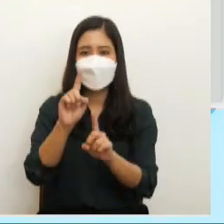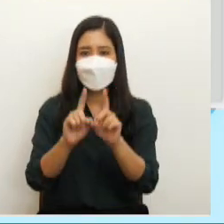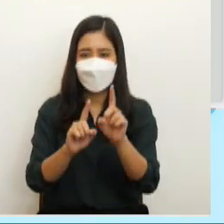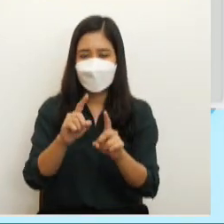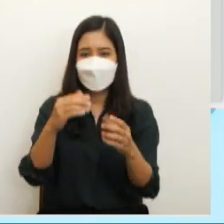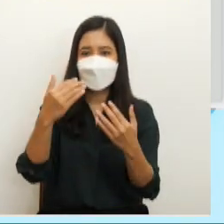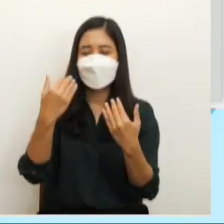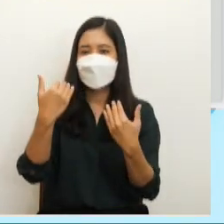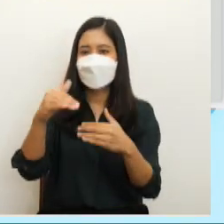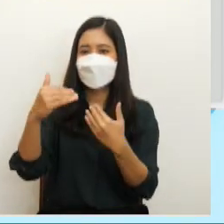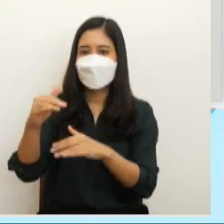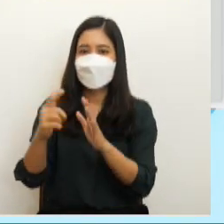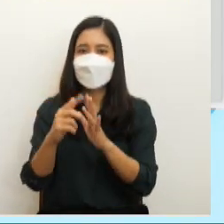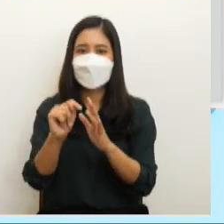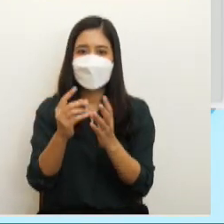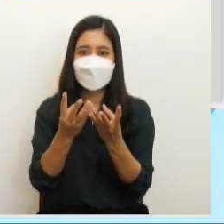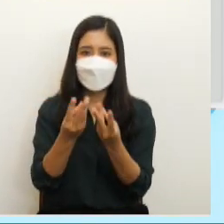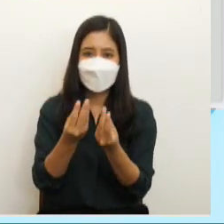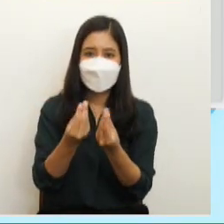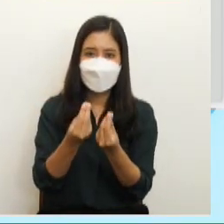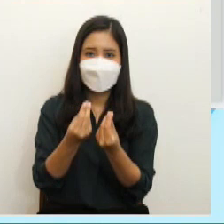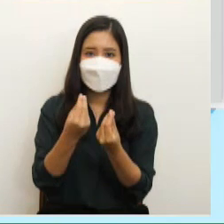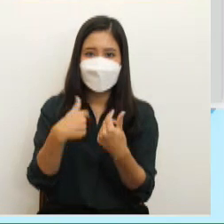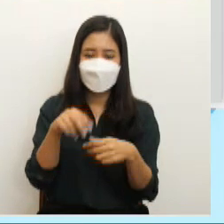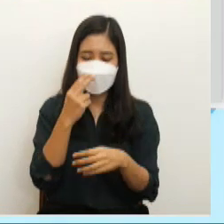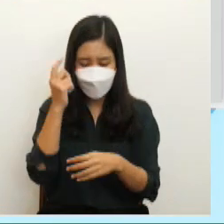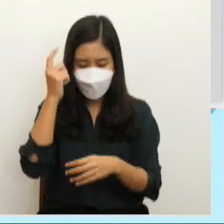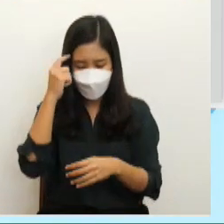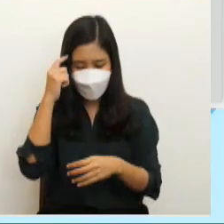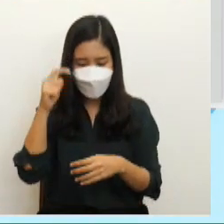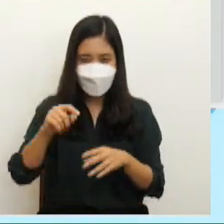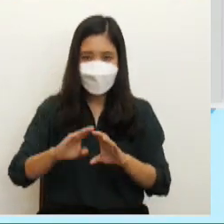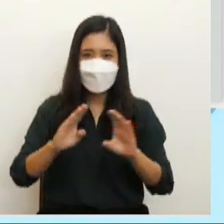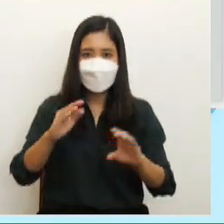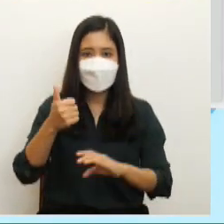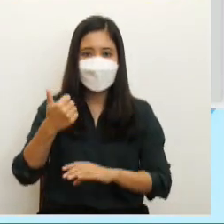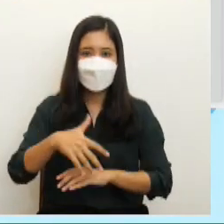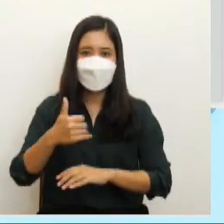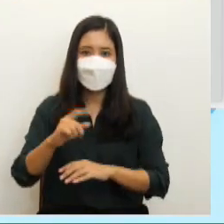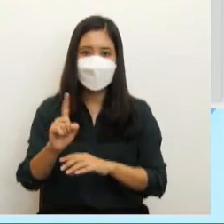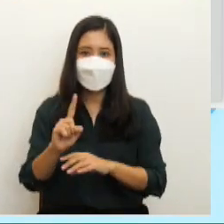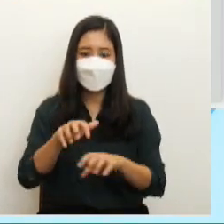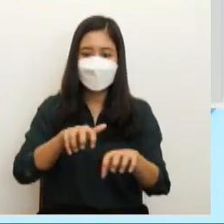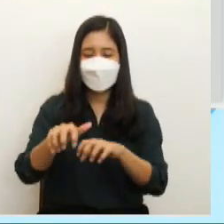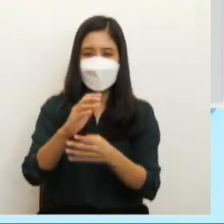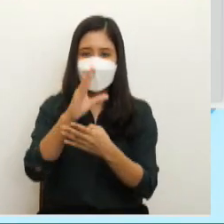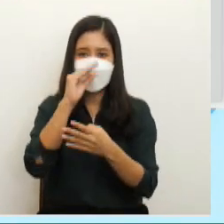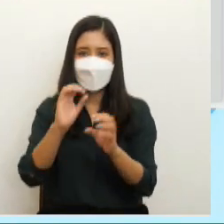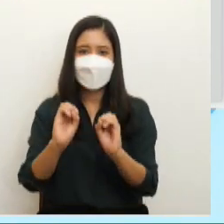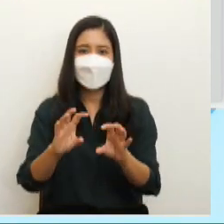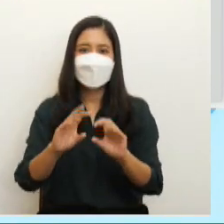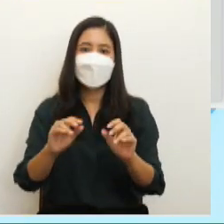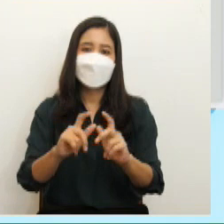ตแล้วเขตต้องเสนอไปยังศูนย์ควบคุมโรคติดต่อจังหวัดได้รับอนุญาตแล้วก็ทำการจัดการเรียนการสอนได้แล้วนอกจาก